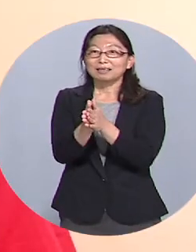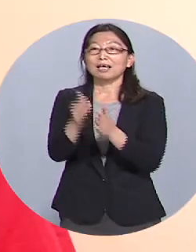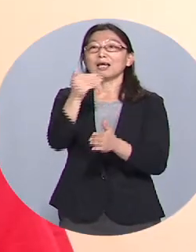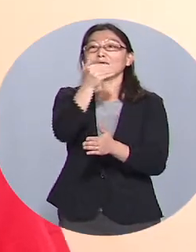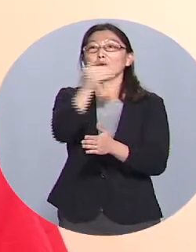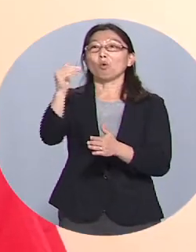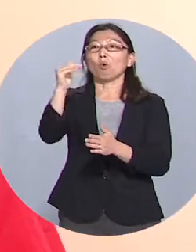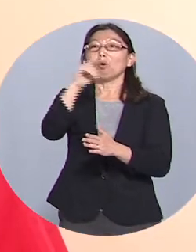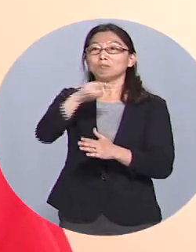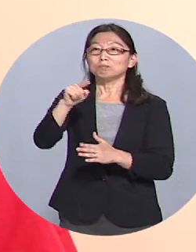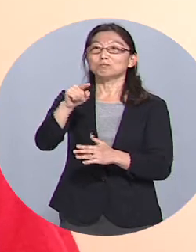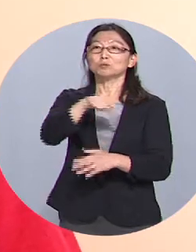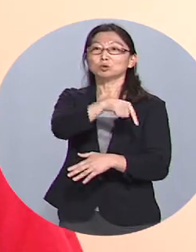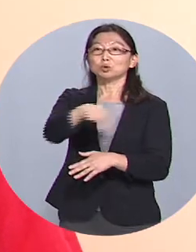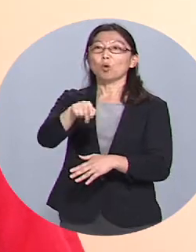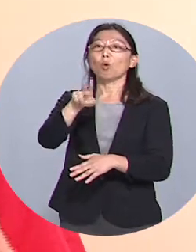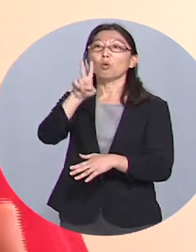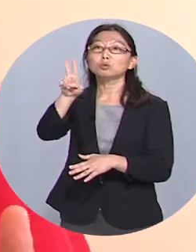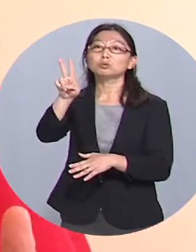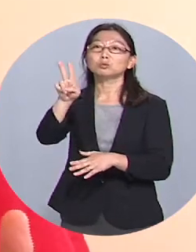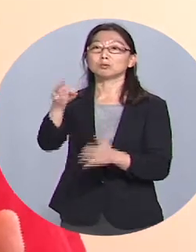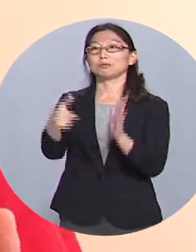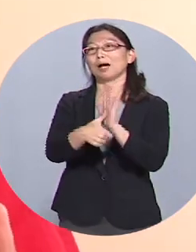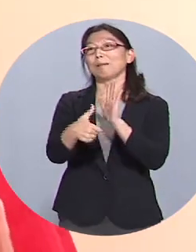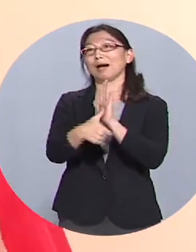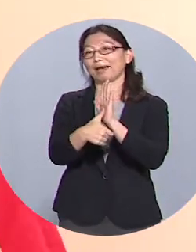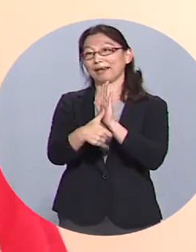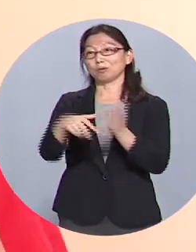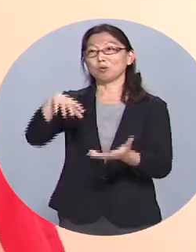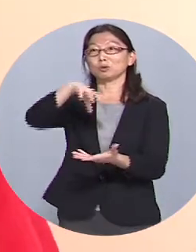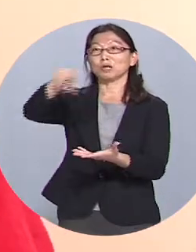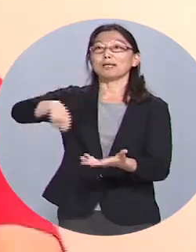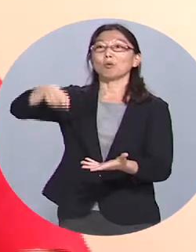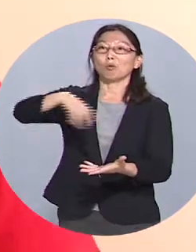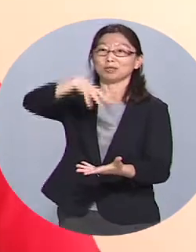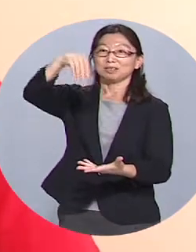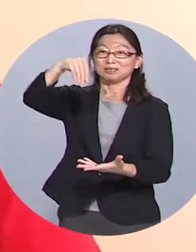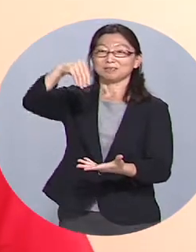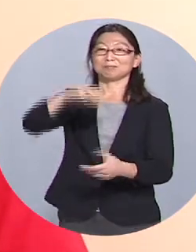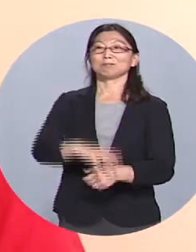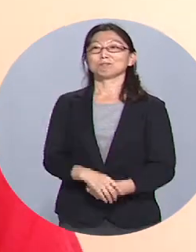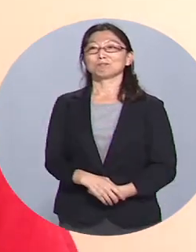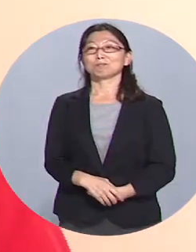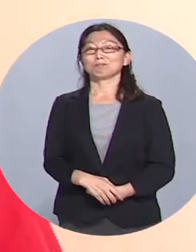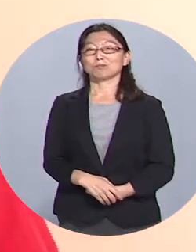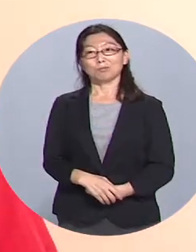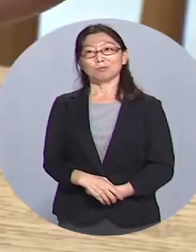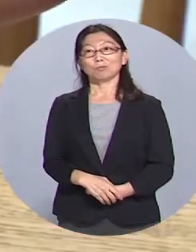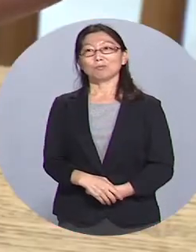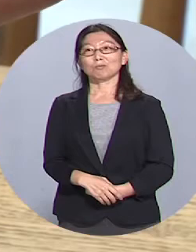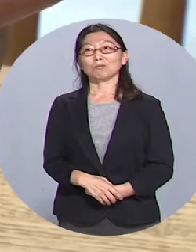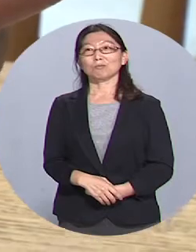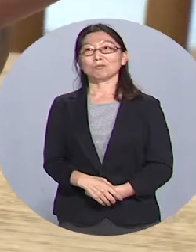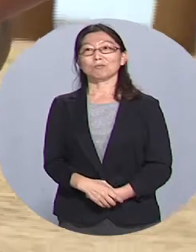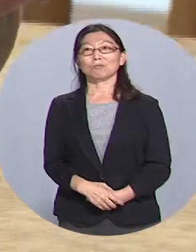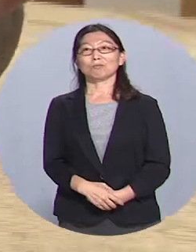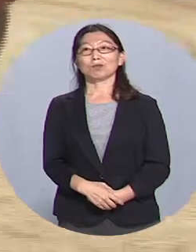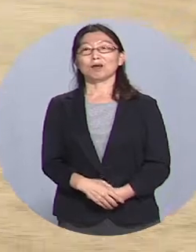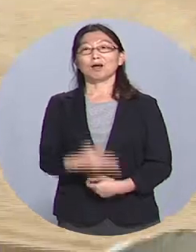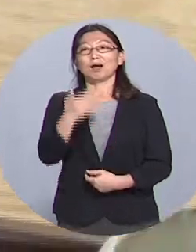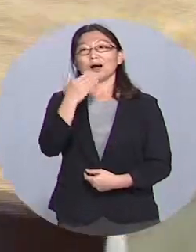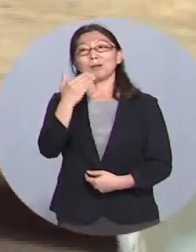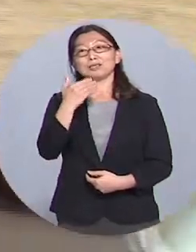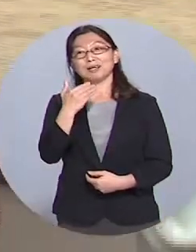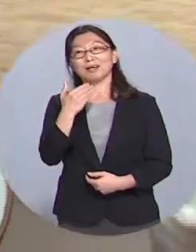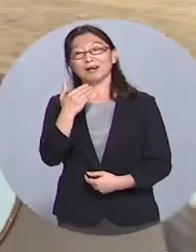酒粕入ってると思うんですけど、その中にもちょっと甘みみたいのがちゃんとあって、ちょっと大人な味というか。 甘さは